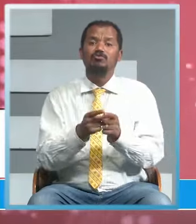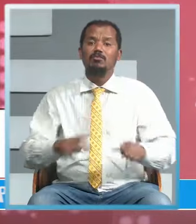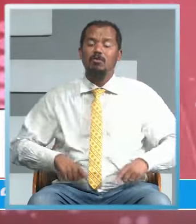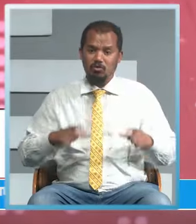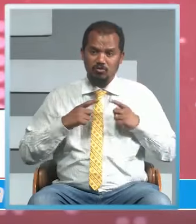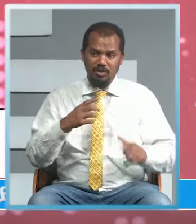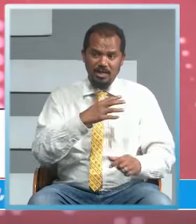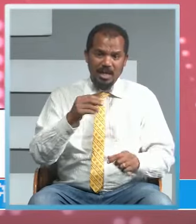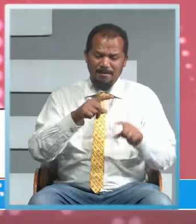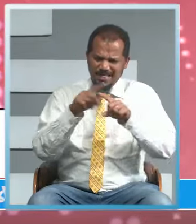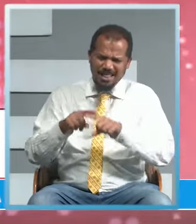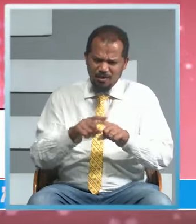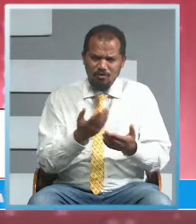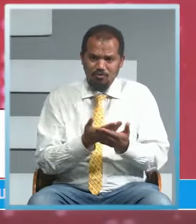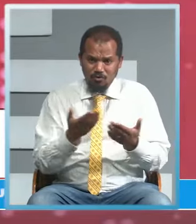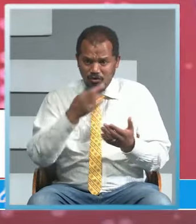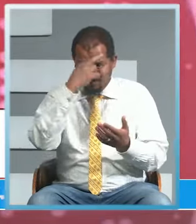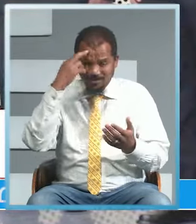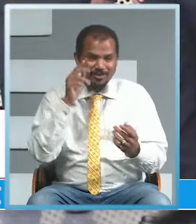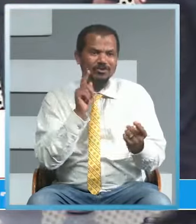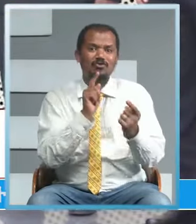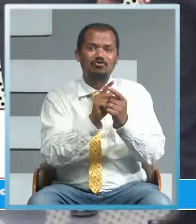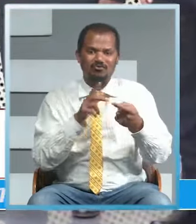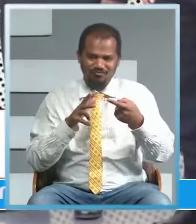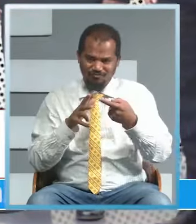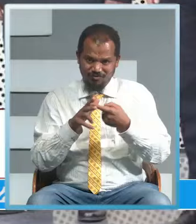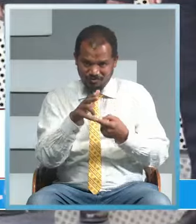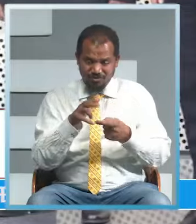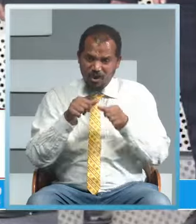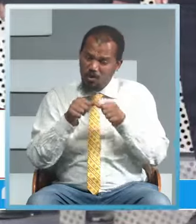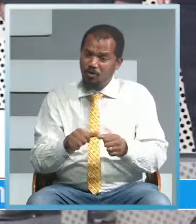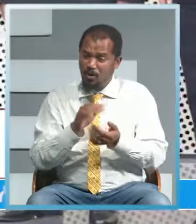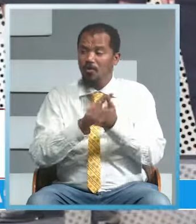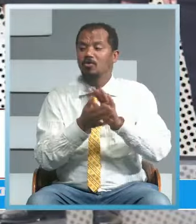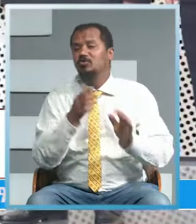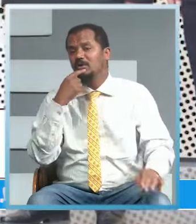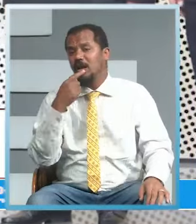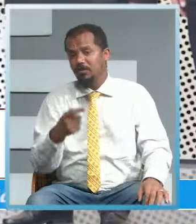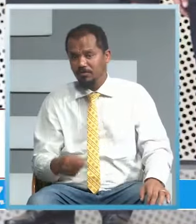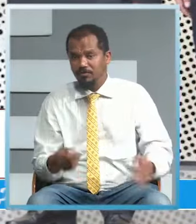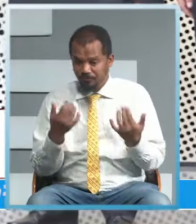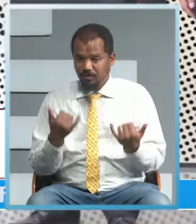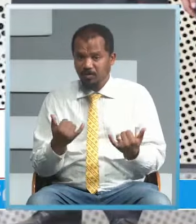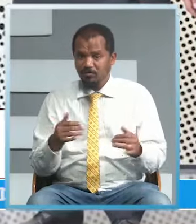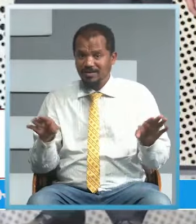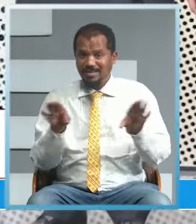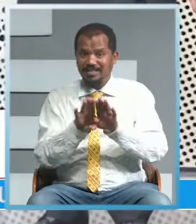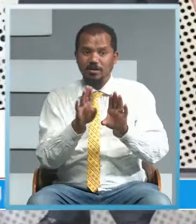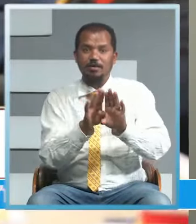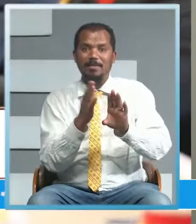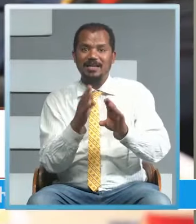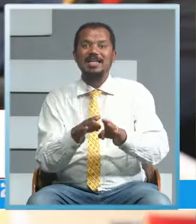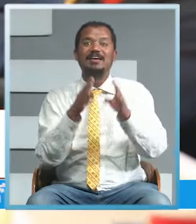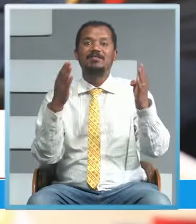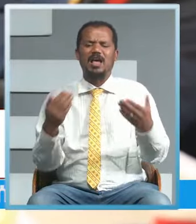ግንኙነት መኖሩንና በተለያዩ ጉዳዮች ምክንያት ግንኙነቱ ተቋርጦ የቆየ መሆኑን አውስተዋል። አሁን የተዘጋውን